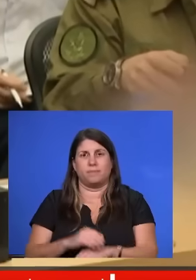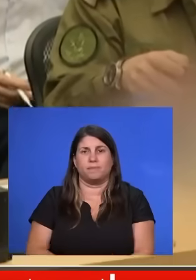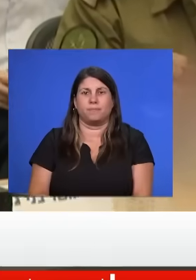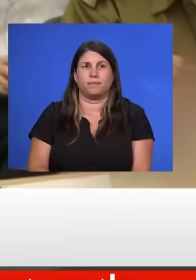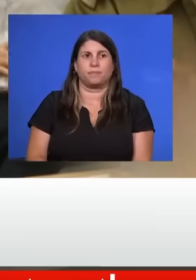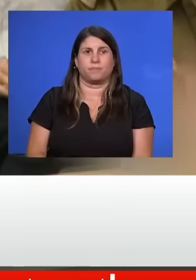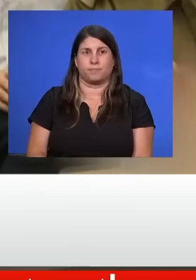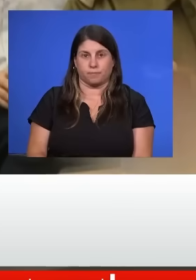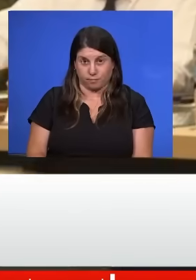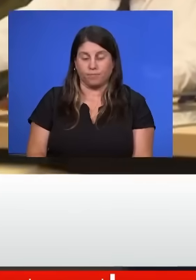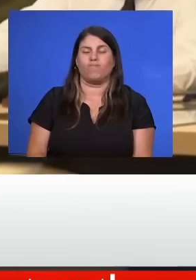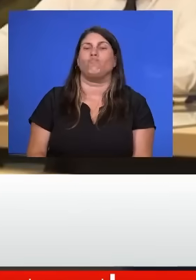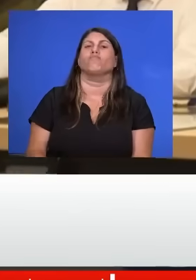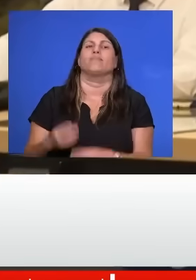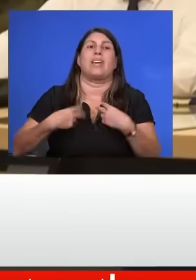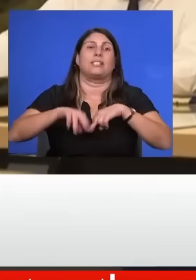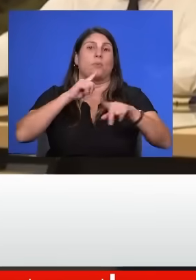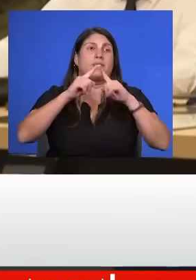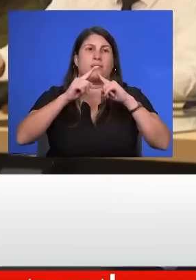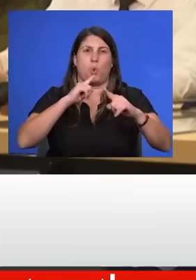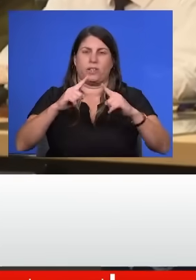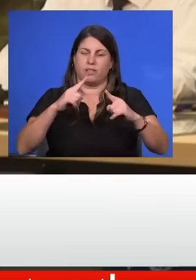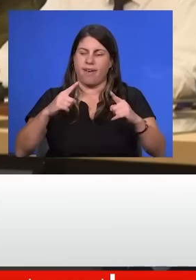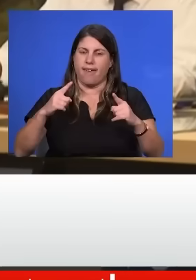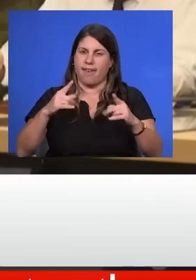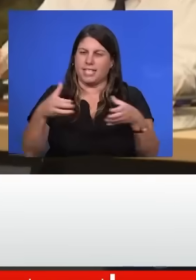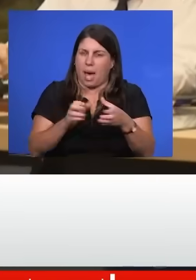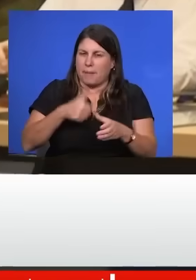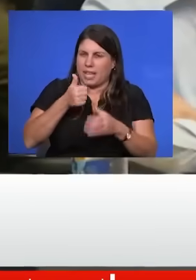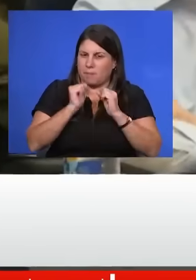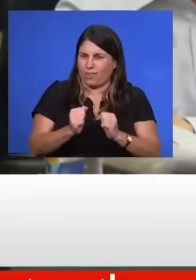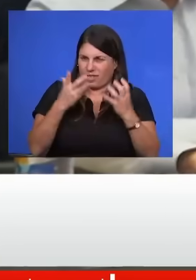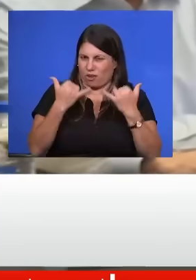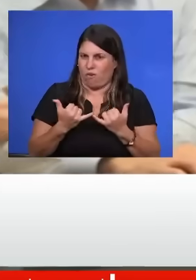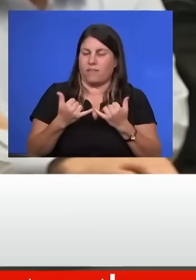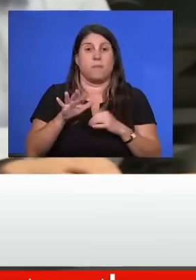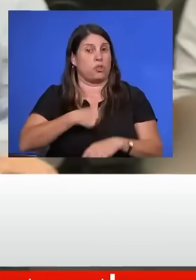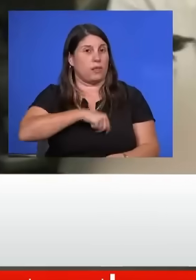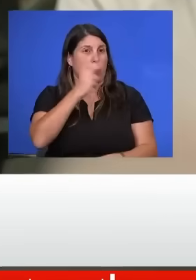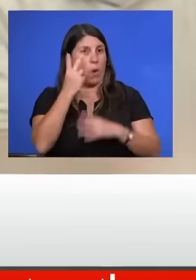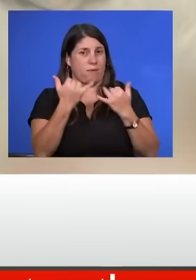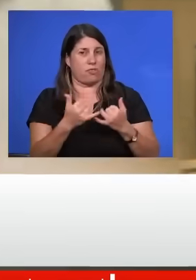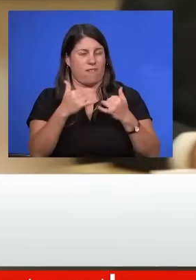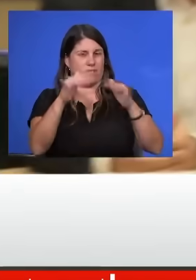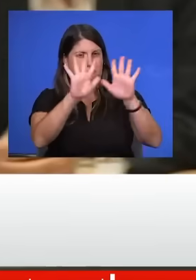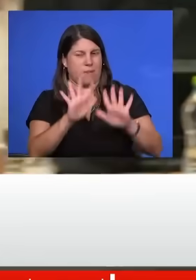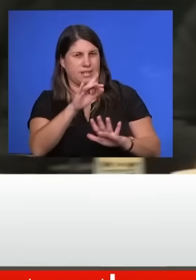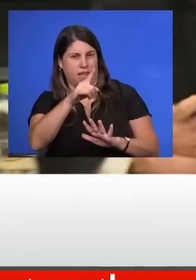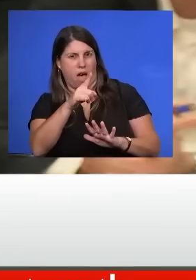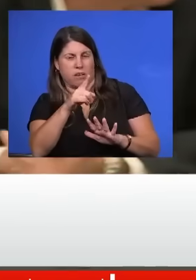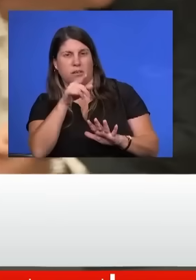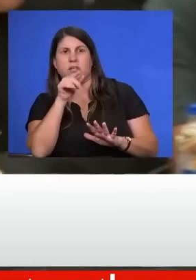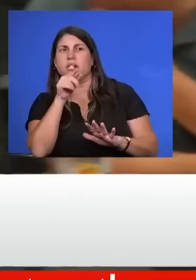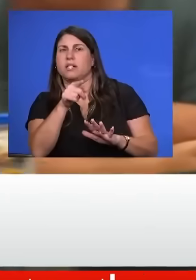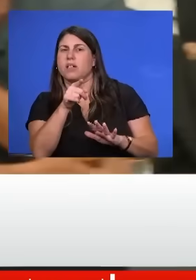חוזרים לדיון הקבינט המדיני-ביטחוני שמתכנס בשעה זו. מה שאנחנו רואים עכשיו על המסך, גילי, תקני אותי אם אני טועה, זה אלו חברי